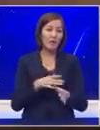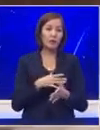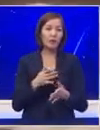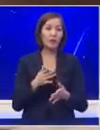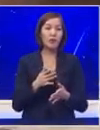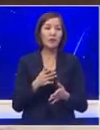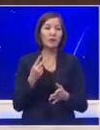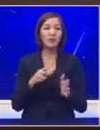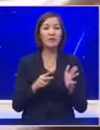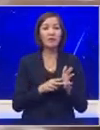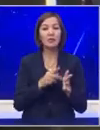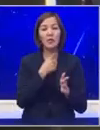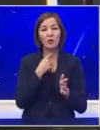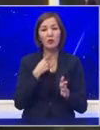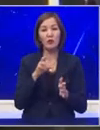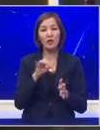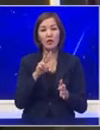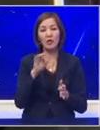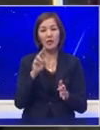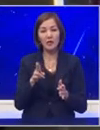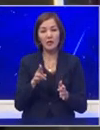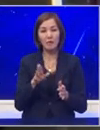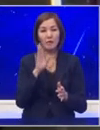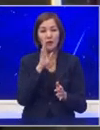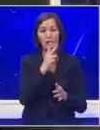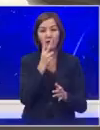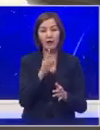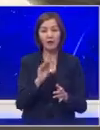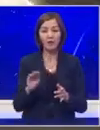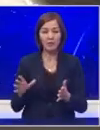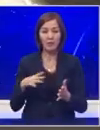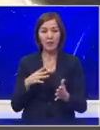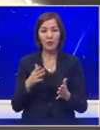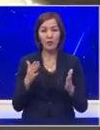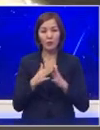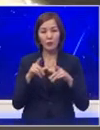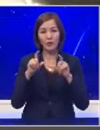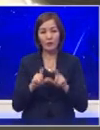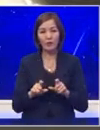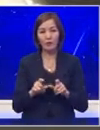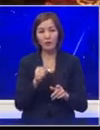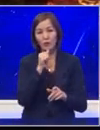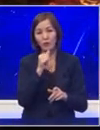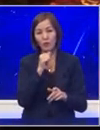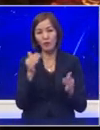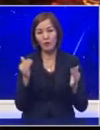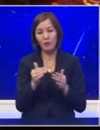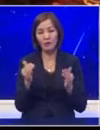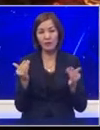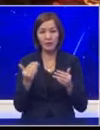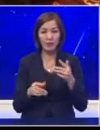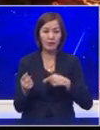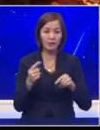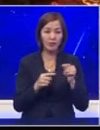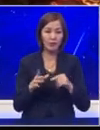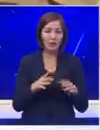считает 27-летняя талдыкорганской Энрике иренова мама двоих детей сидя дома с малышами решила попробовать себя в малом предпринимательстве